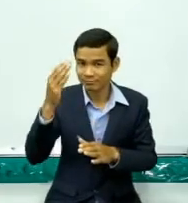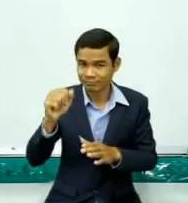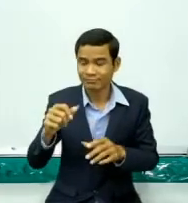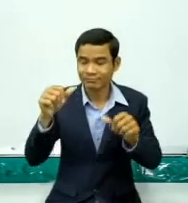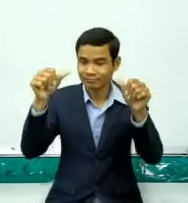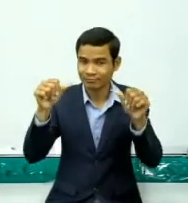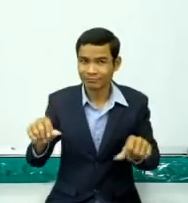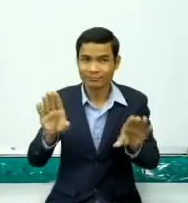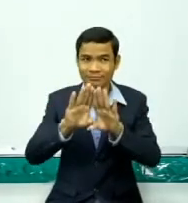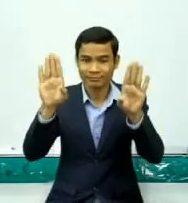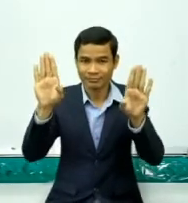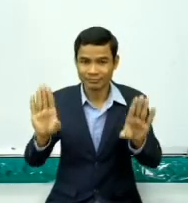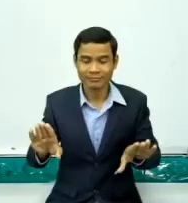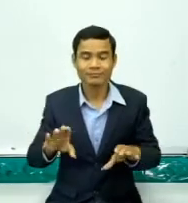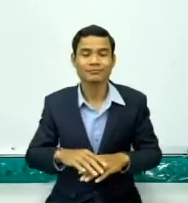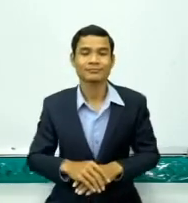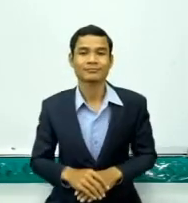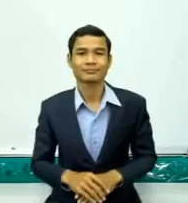cả đá khiến